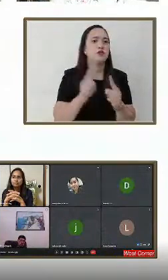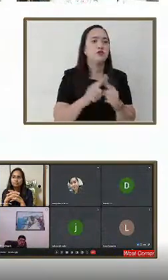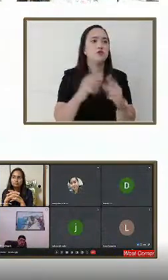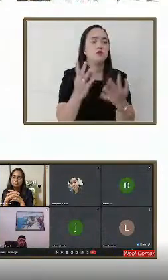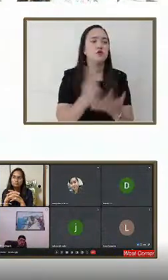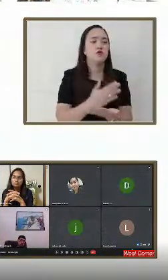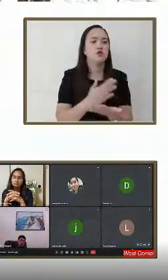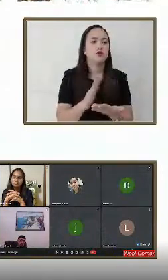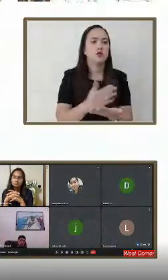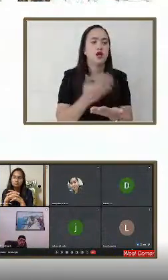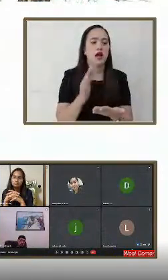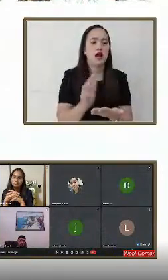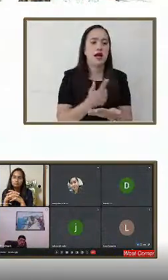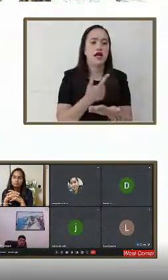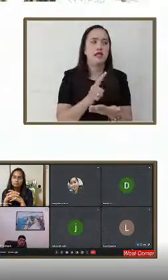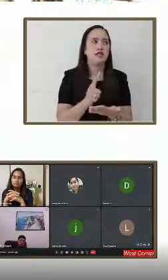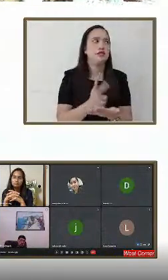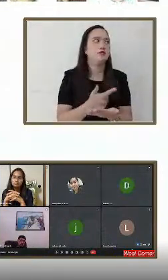few minutes. Sige po.